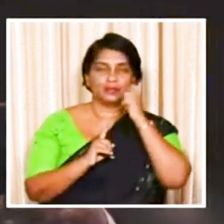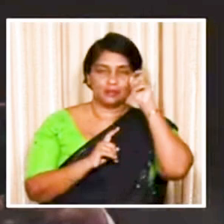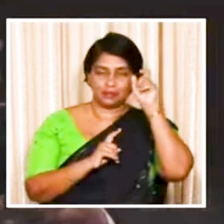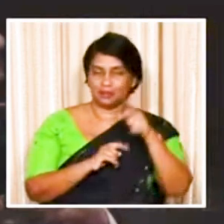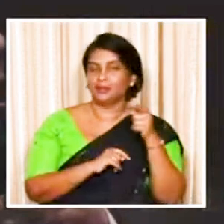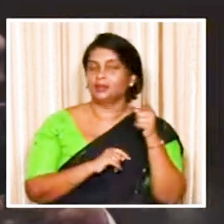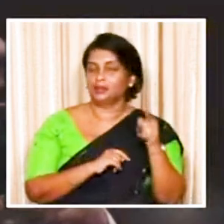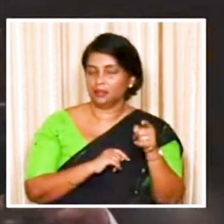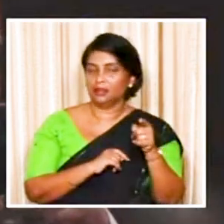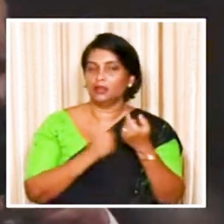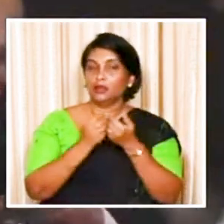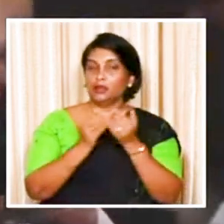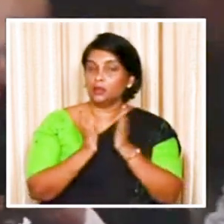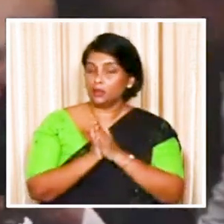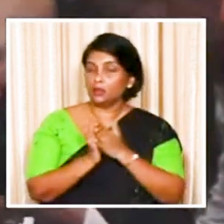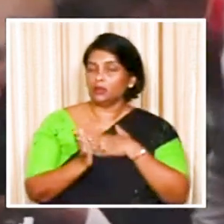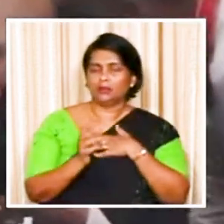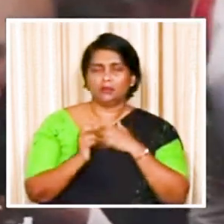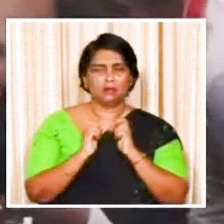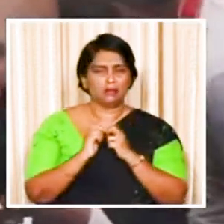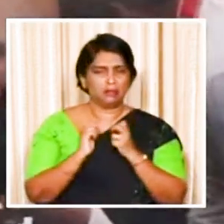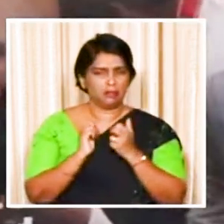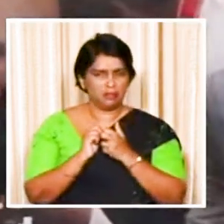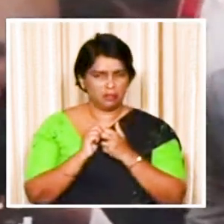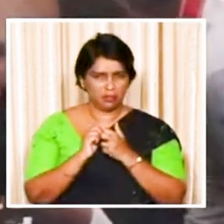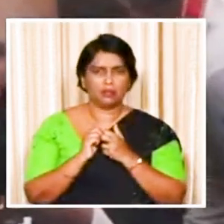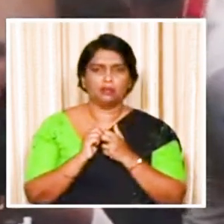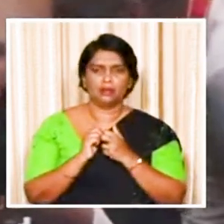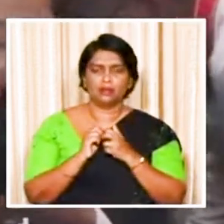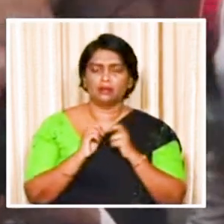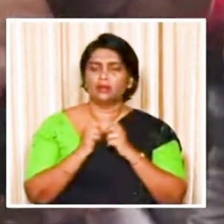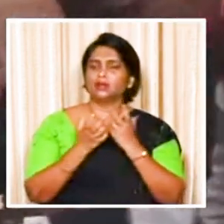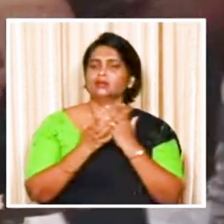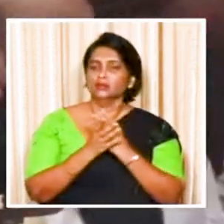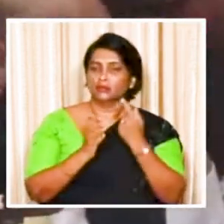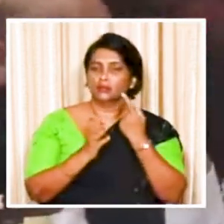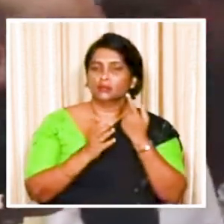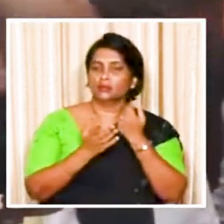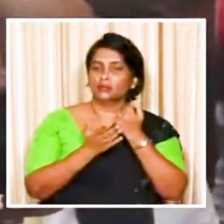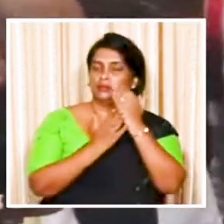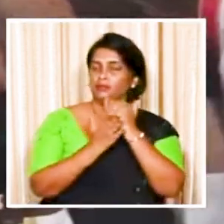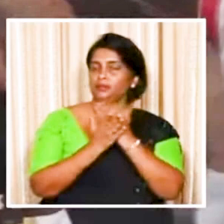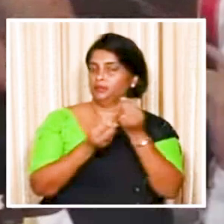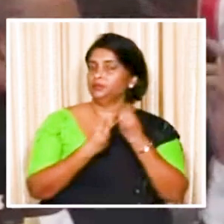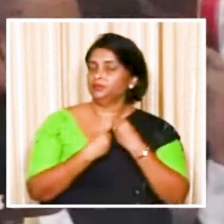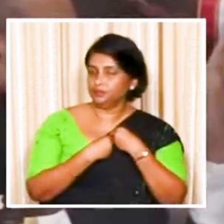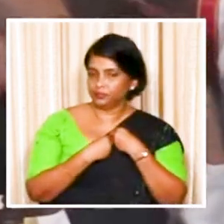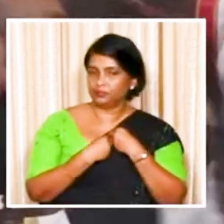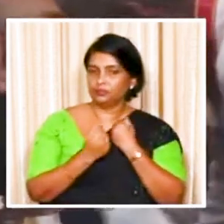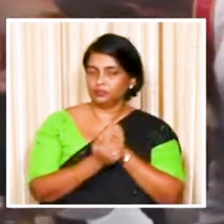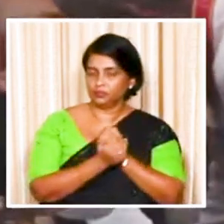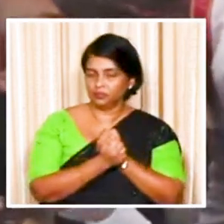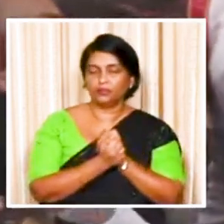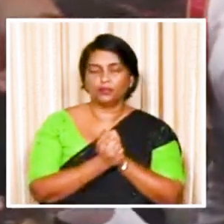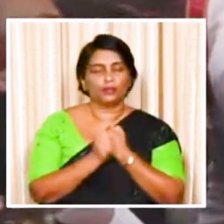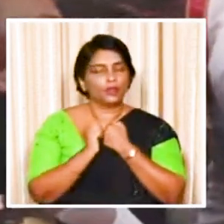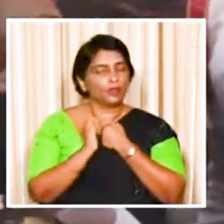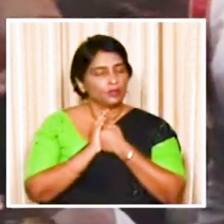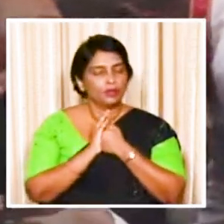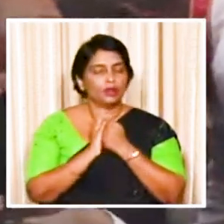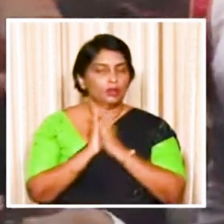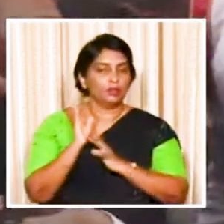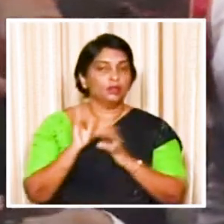இயலாமையை எழுத்து மூலமாக எனக்கு அறிய தந்திருக்கிறார். மிக முக்கியமாக தலைமை தாங்கும் உறுப்பினர் அவர்களே, இதற்கு பிறகு நேற்று